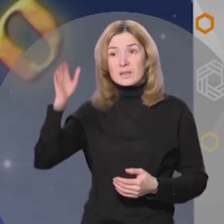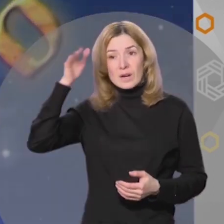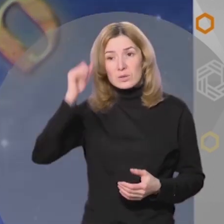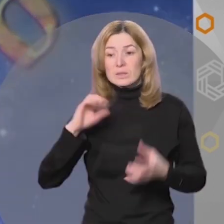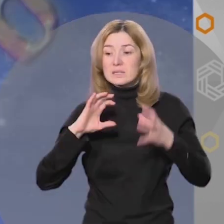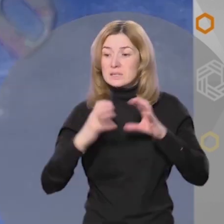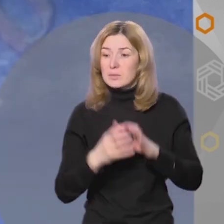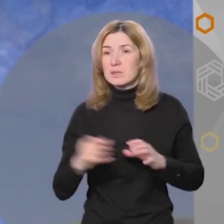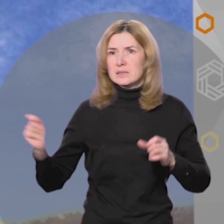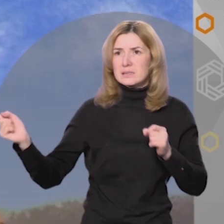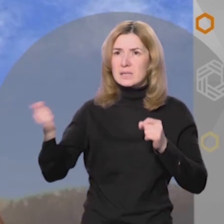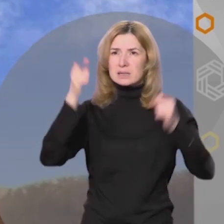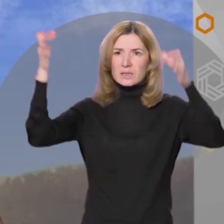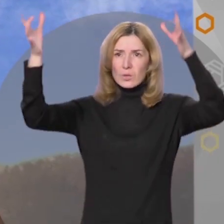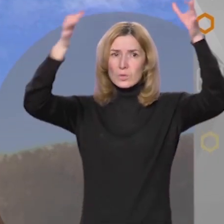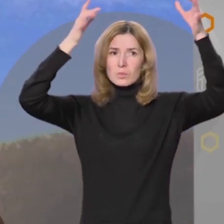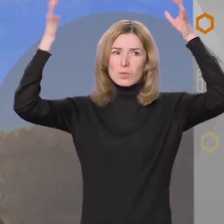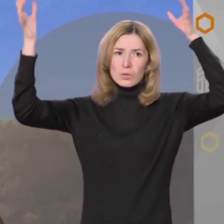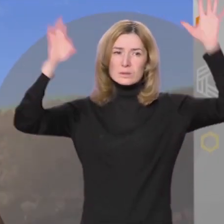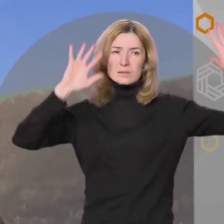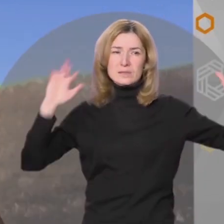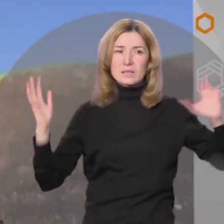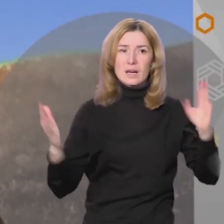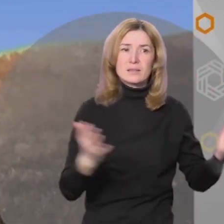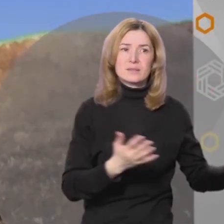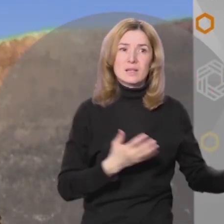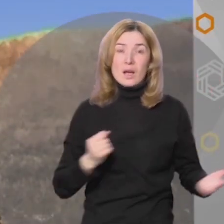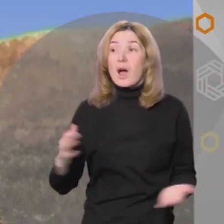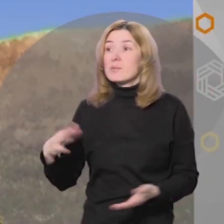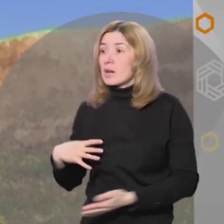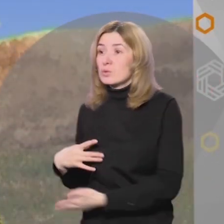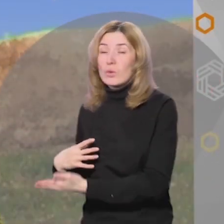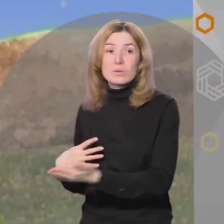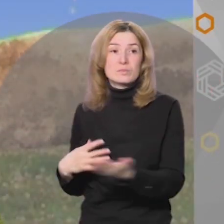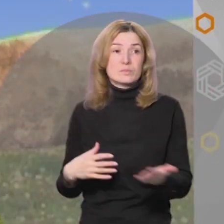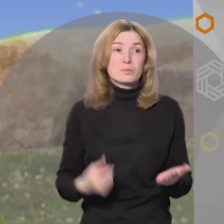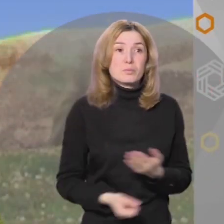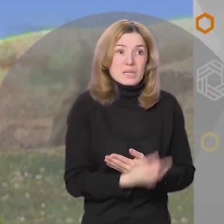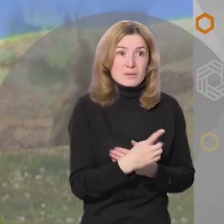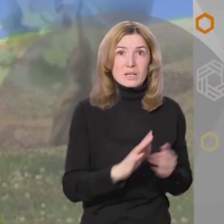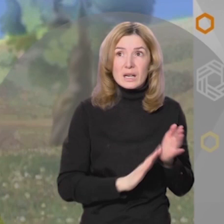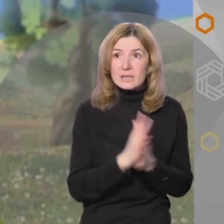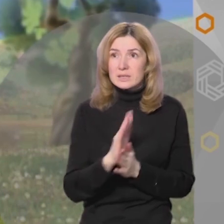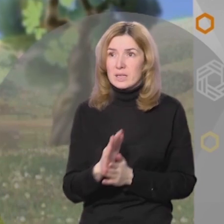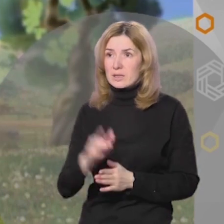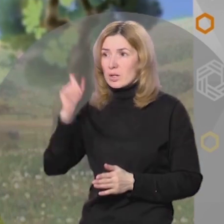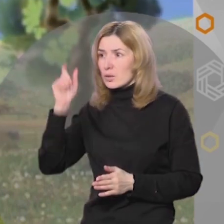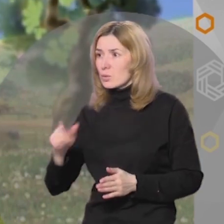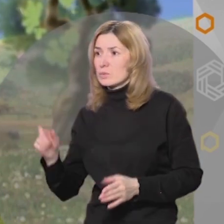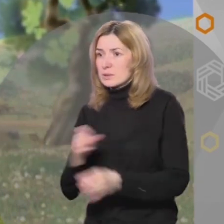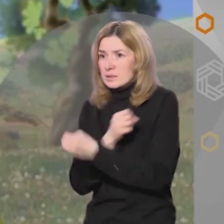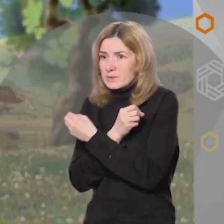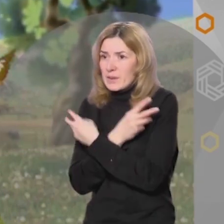Над водой, над землей засиял небосвод голубой. А потом? Появились